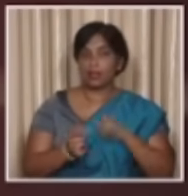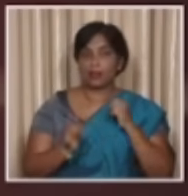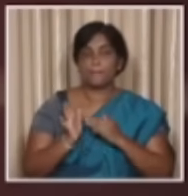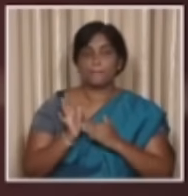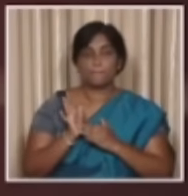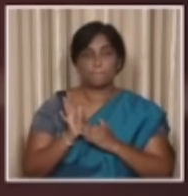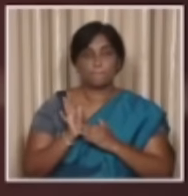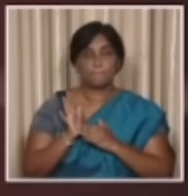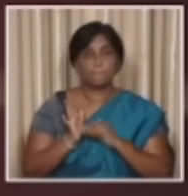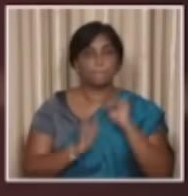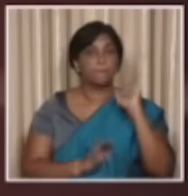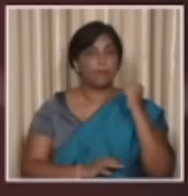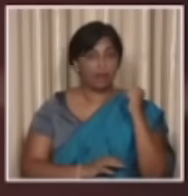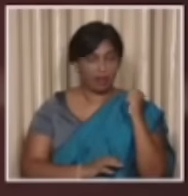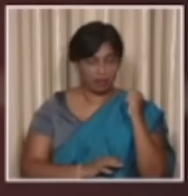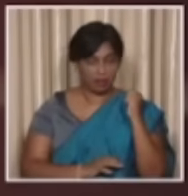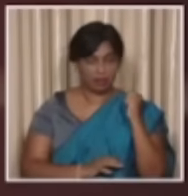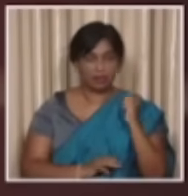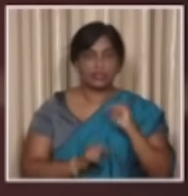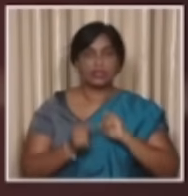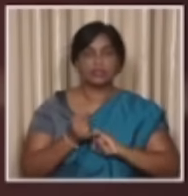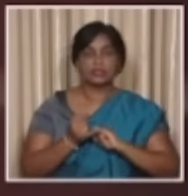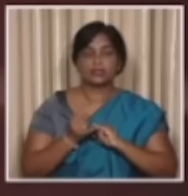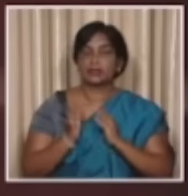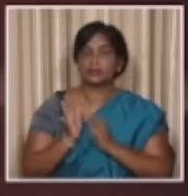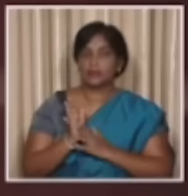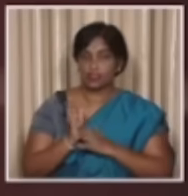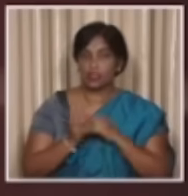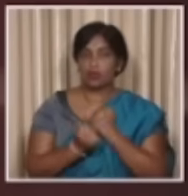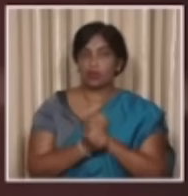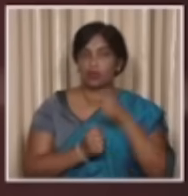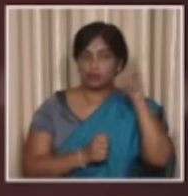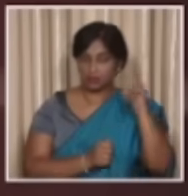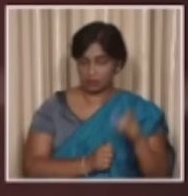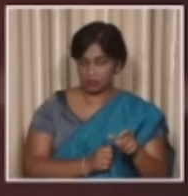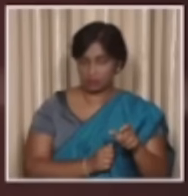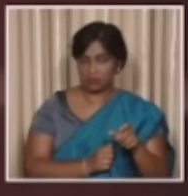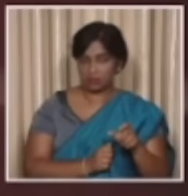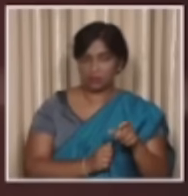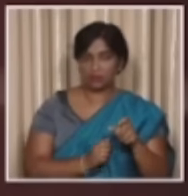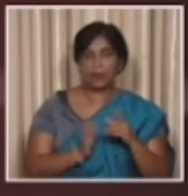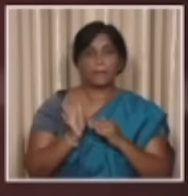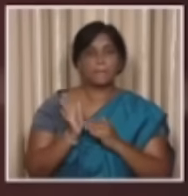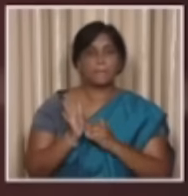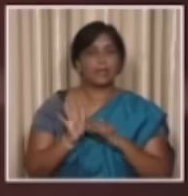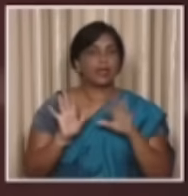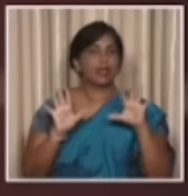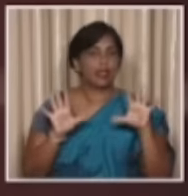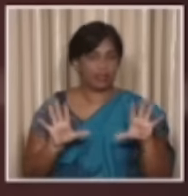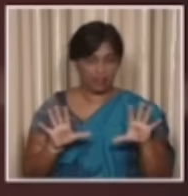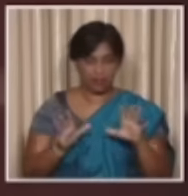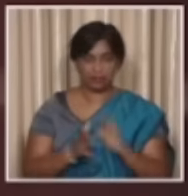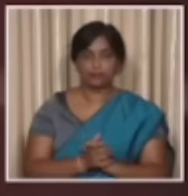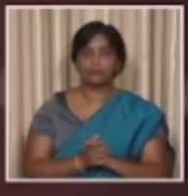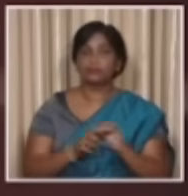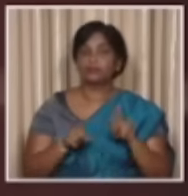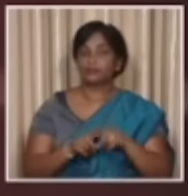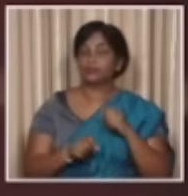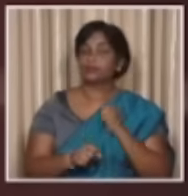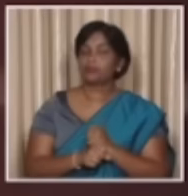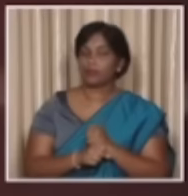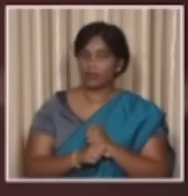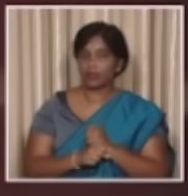මිලියන 50ක් සිසිර මෙන්ඩිස් පොලිස් නිලධාරියාට මිලියන 10ක් වශයෙන් සහ රජය